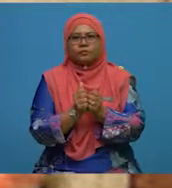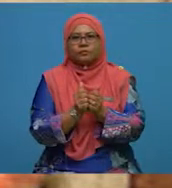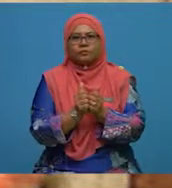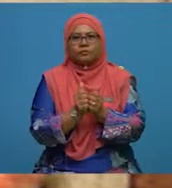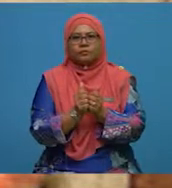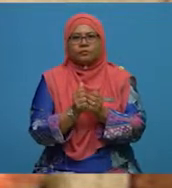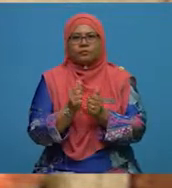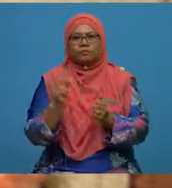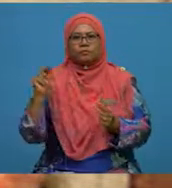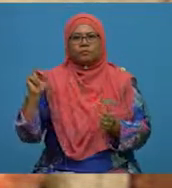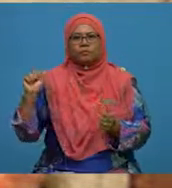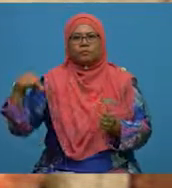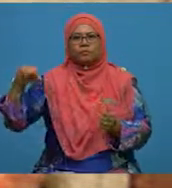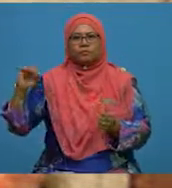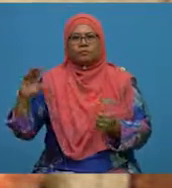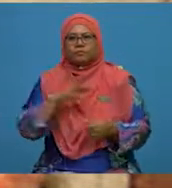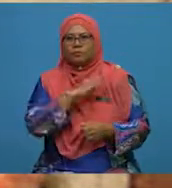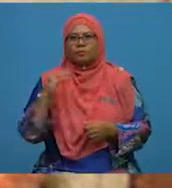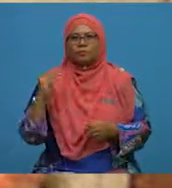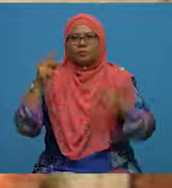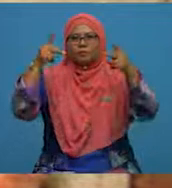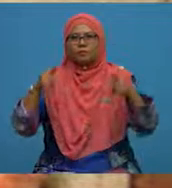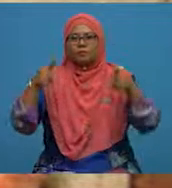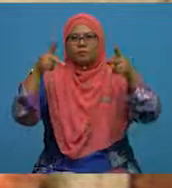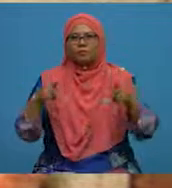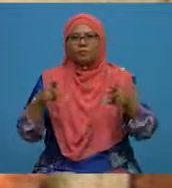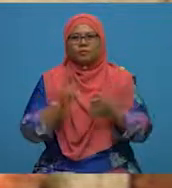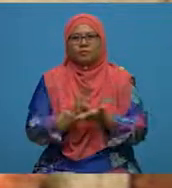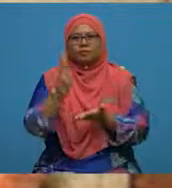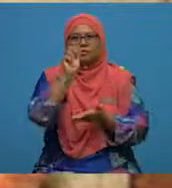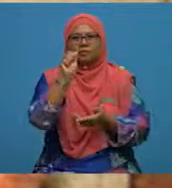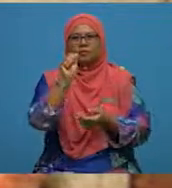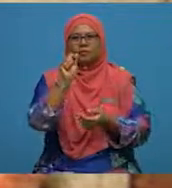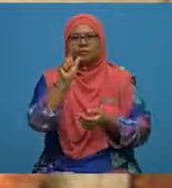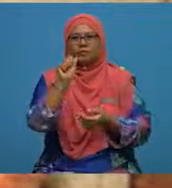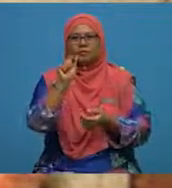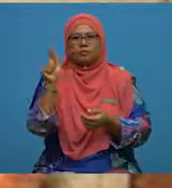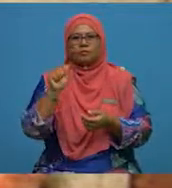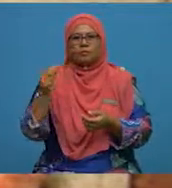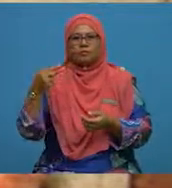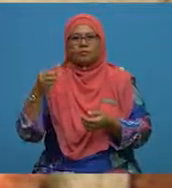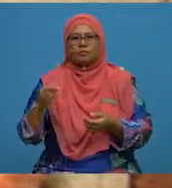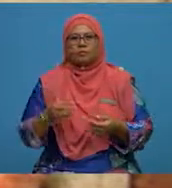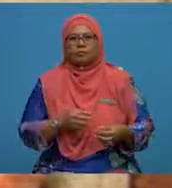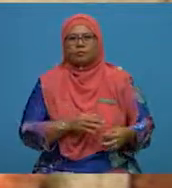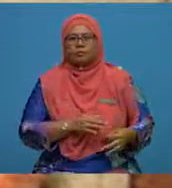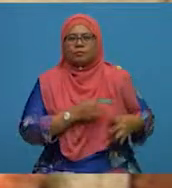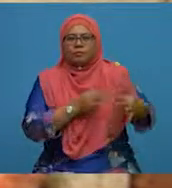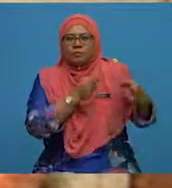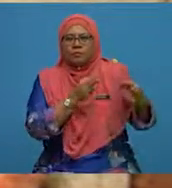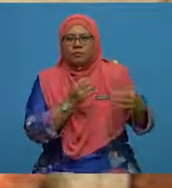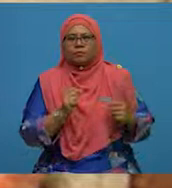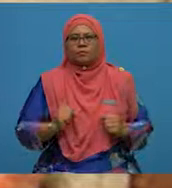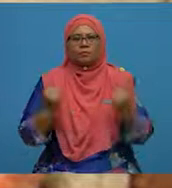dengan sokongan pelajar-pelajar Universiti Al-Azhar telah menyalakan semangat perjuangan